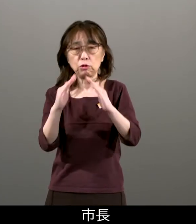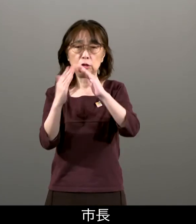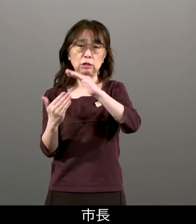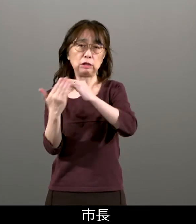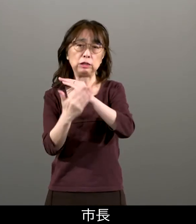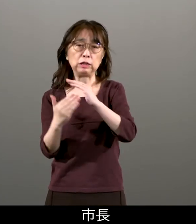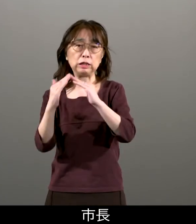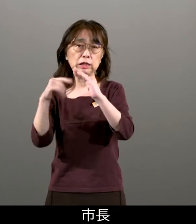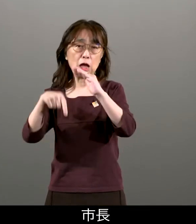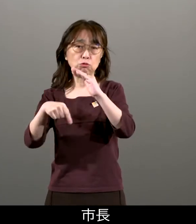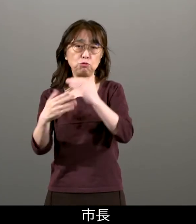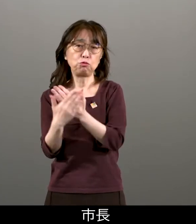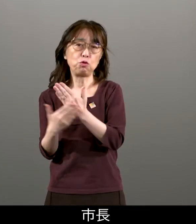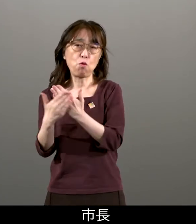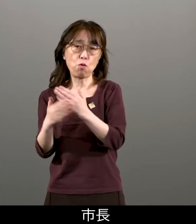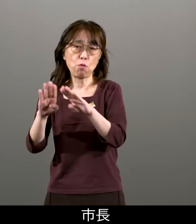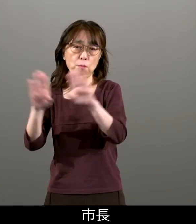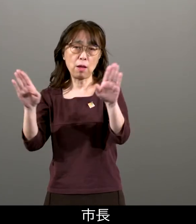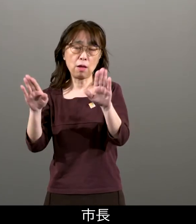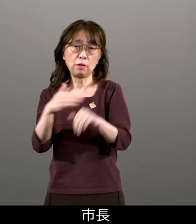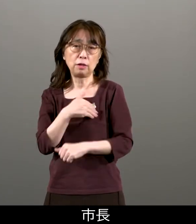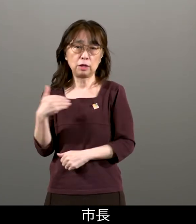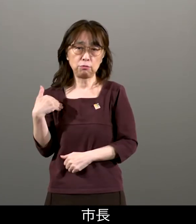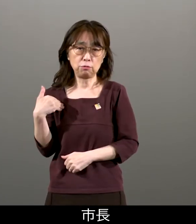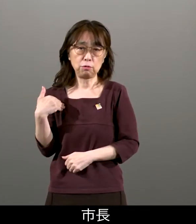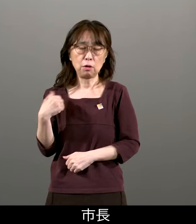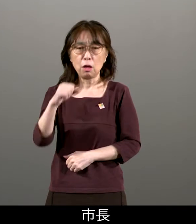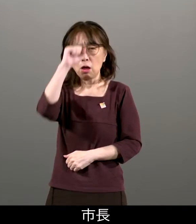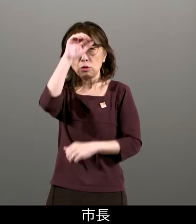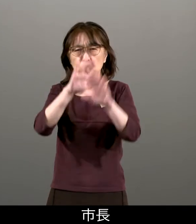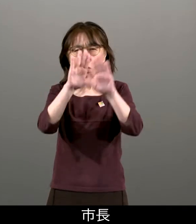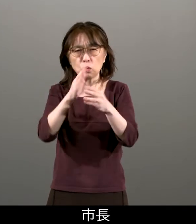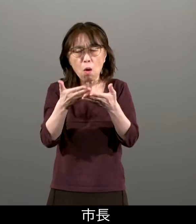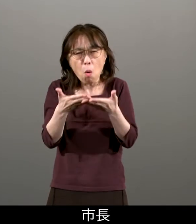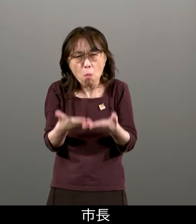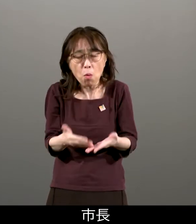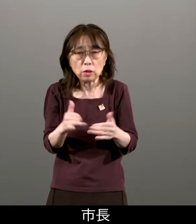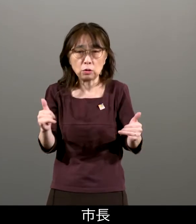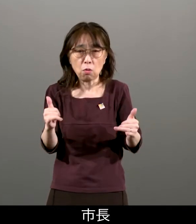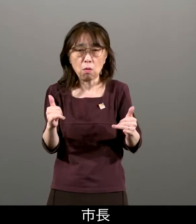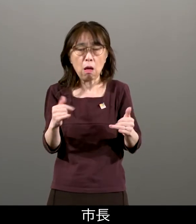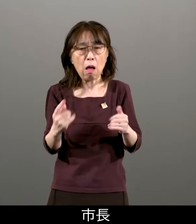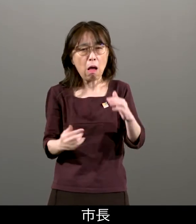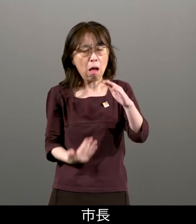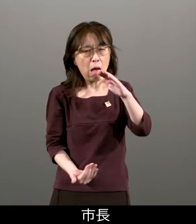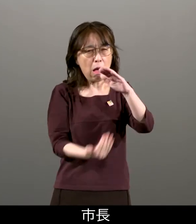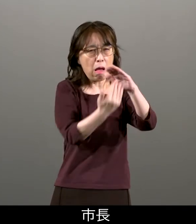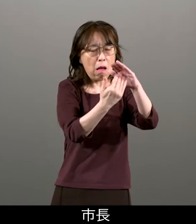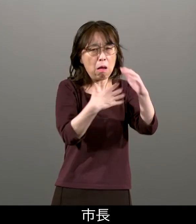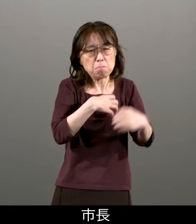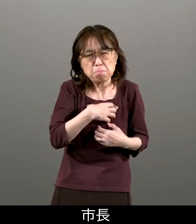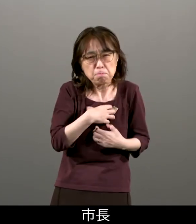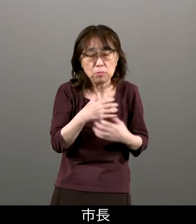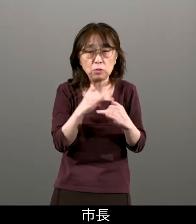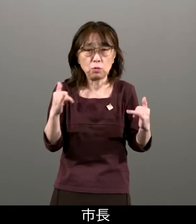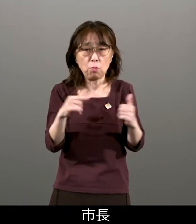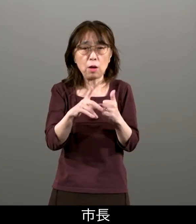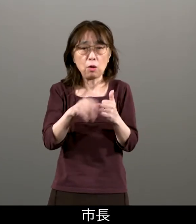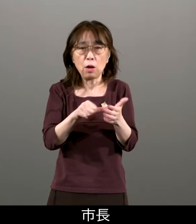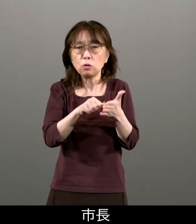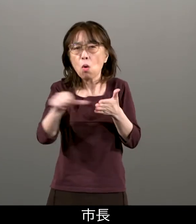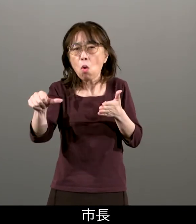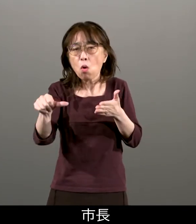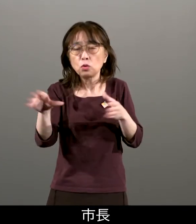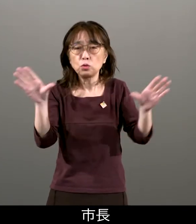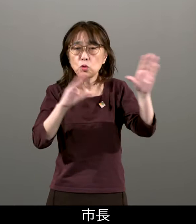いただくということになります。症状の重い方、それからハイリスクの方につきましては登録情報をもと